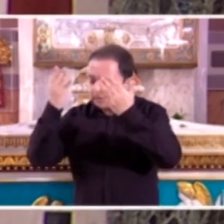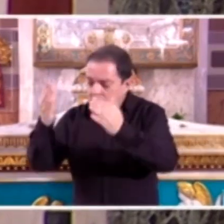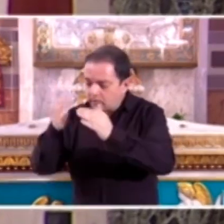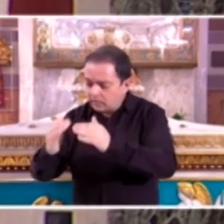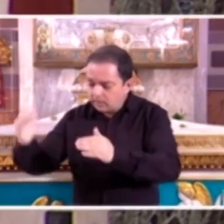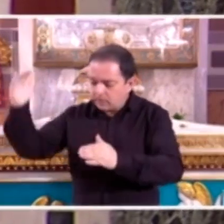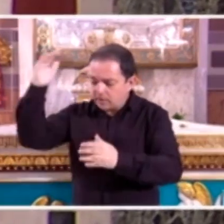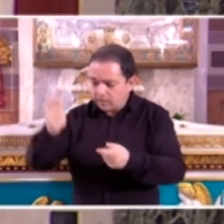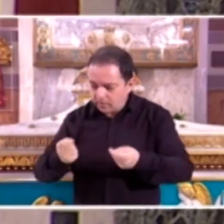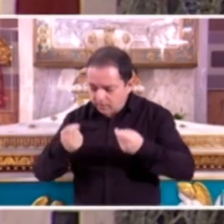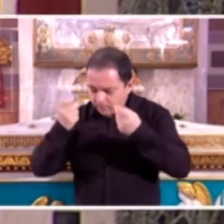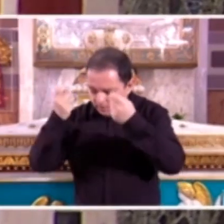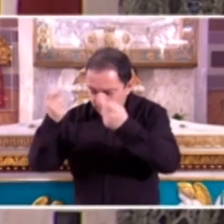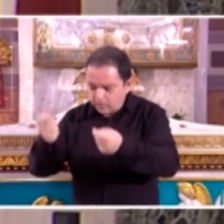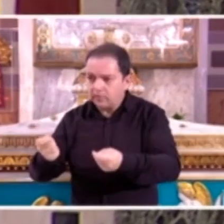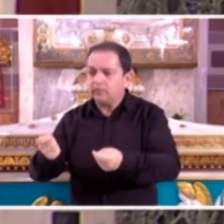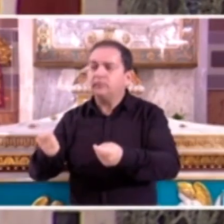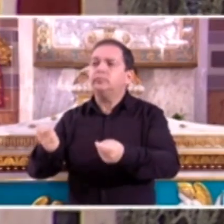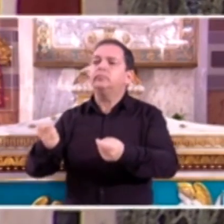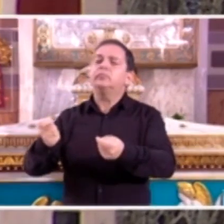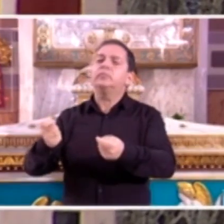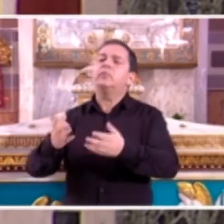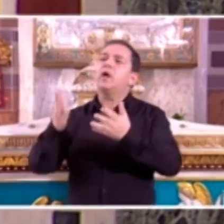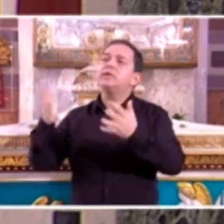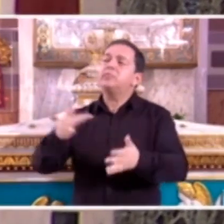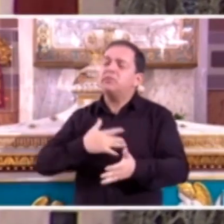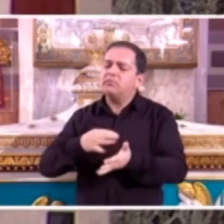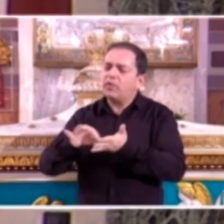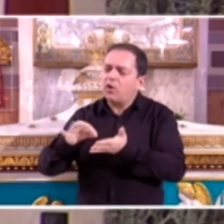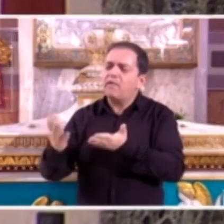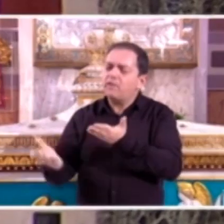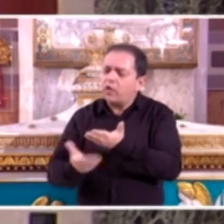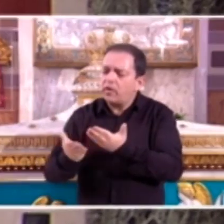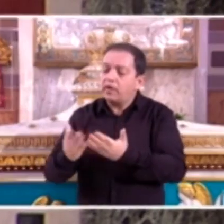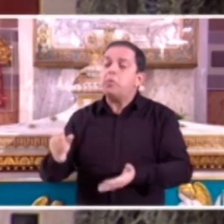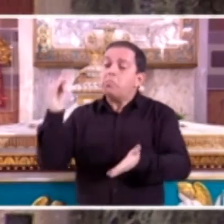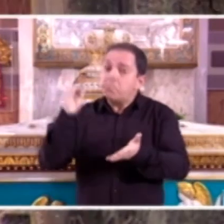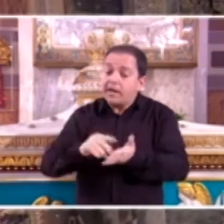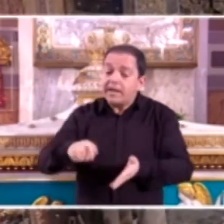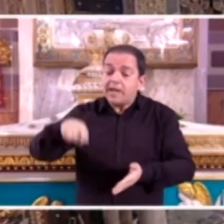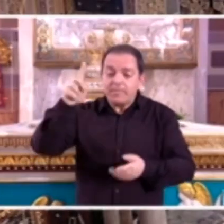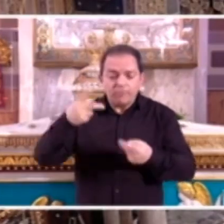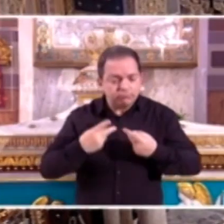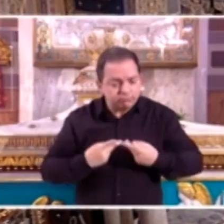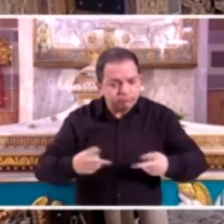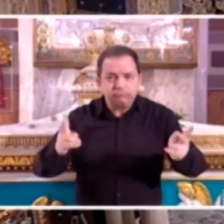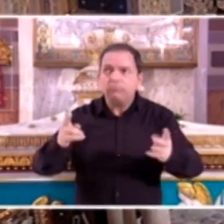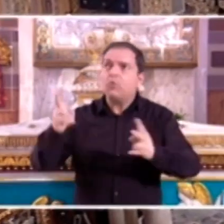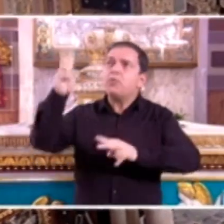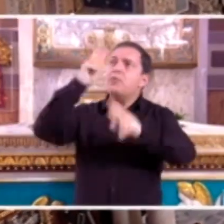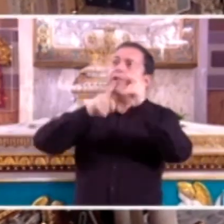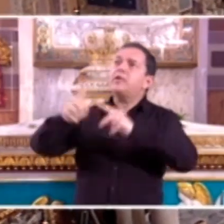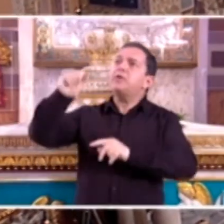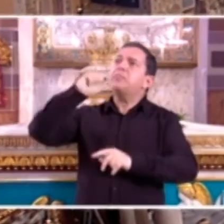Κύριε ότι γιατί παρούση ημέρα κατηξίωσες ημάς των επουρανίων σου